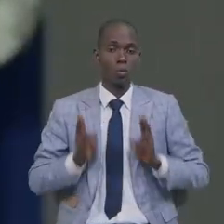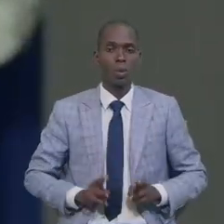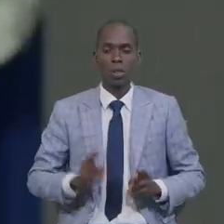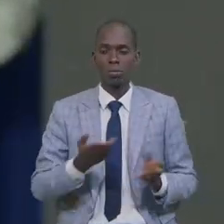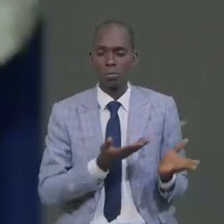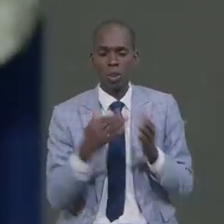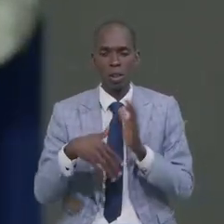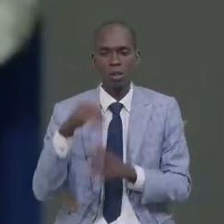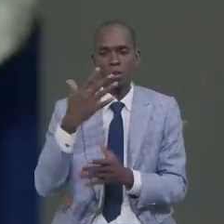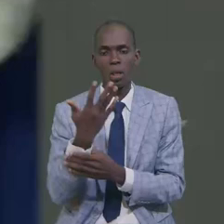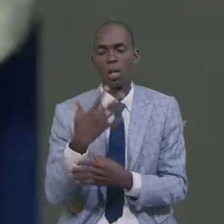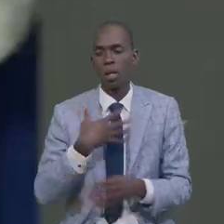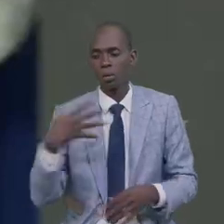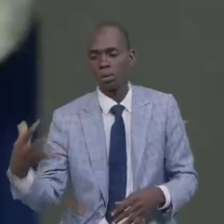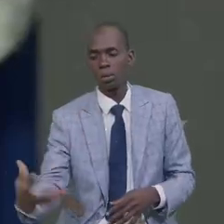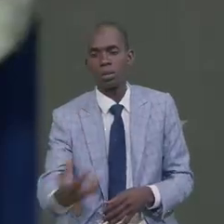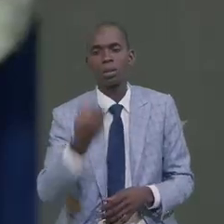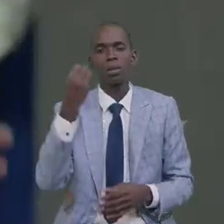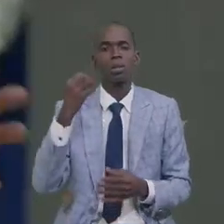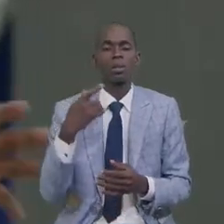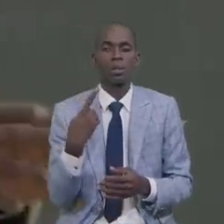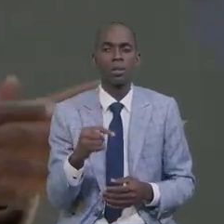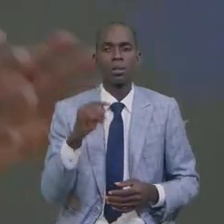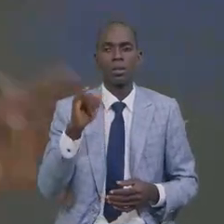main et prends-le.